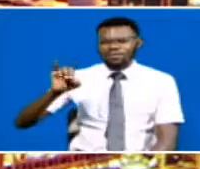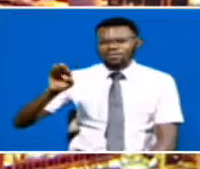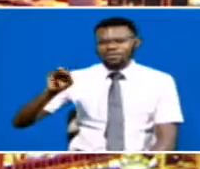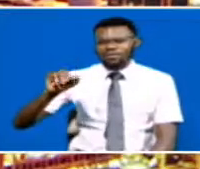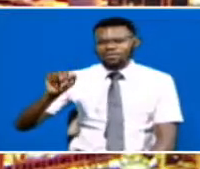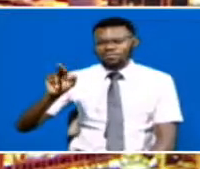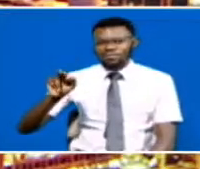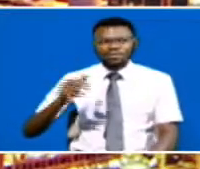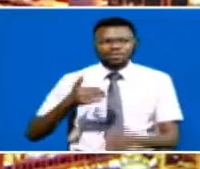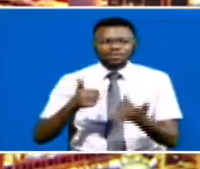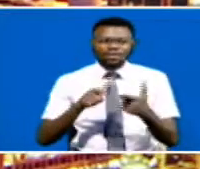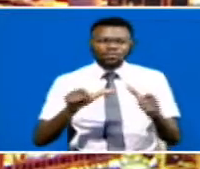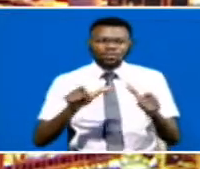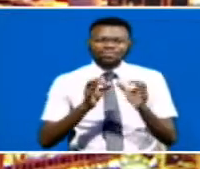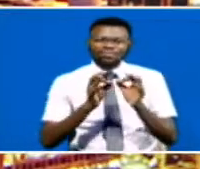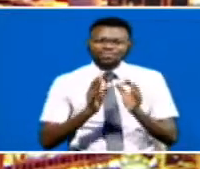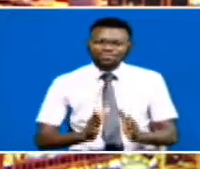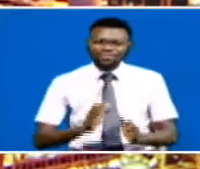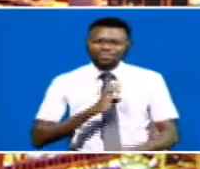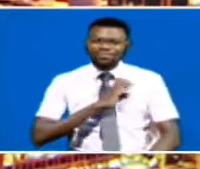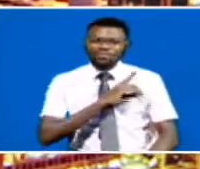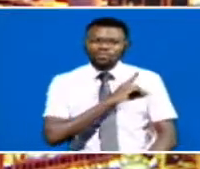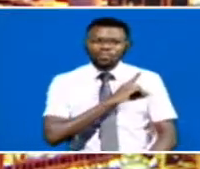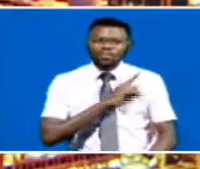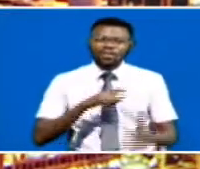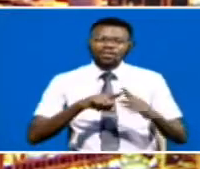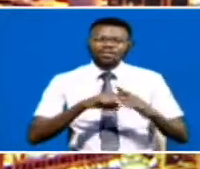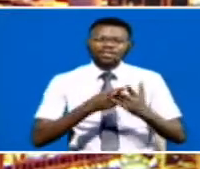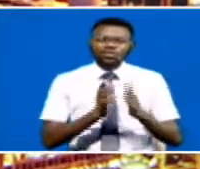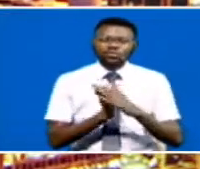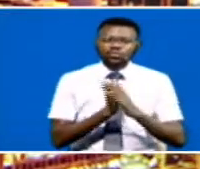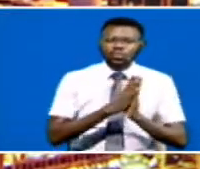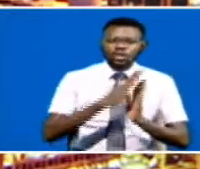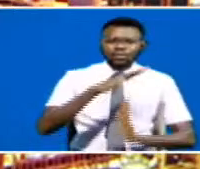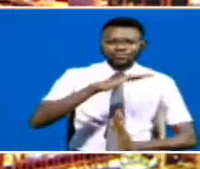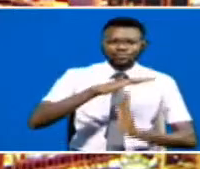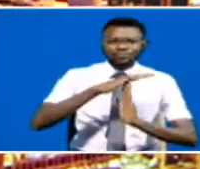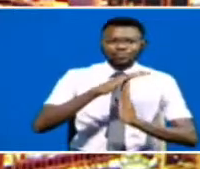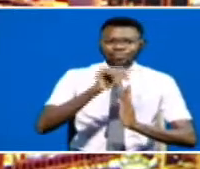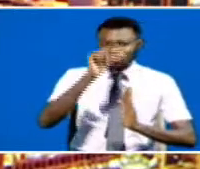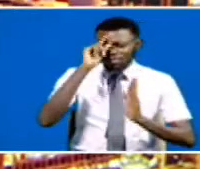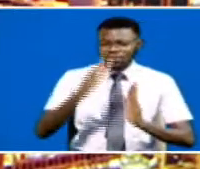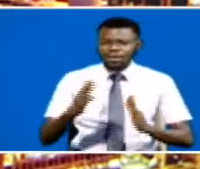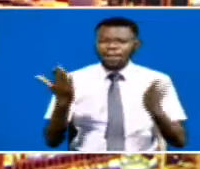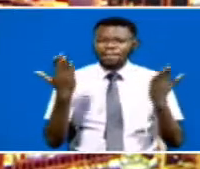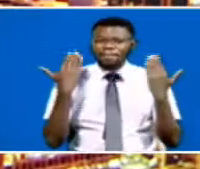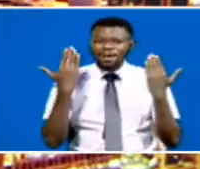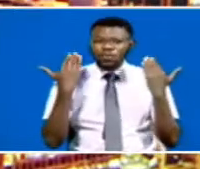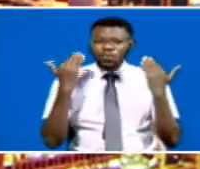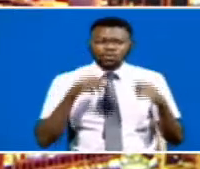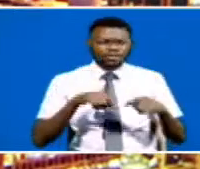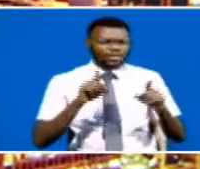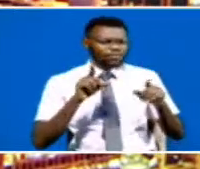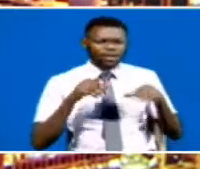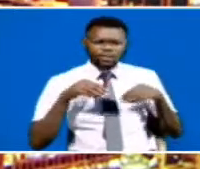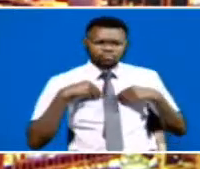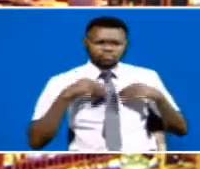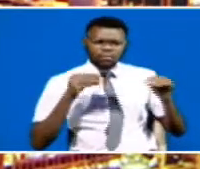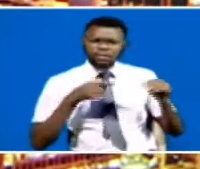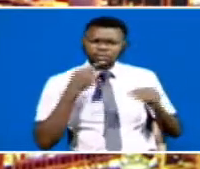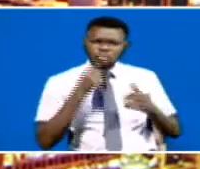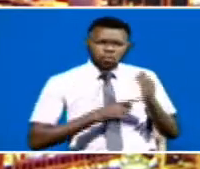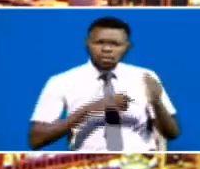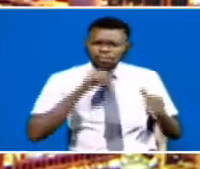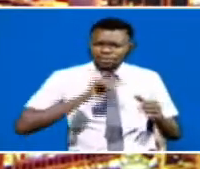mwenzangu Ishara ni Damian Evans. Tuanze na taarifa kuu usiku huu, ambapo gavana wa Meru Kawira Mwangaza amekana uwepo wa mwanawe kati